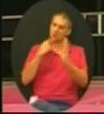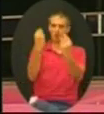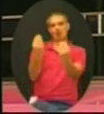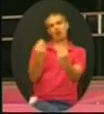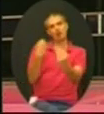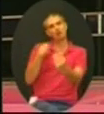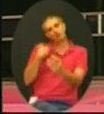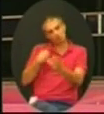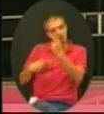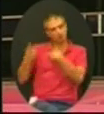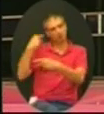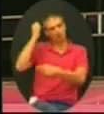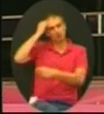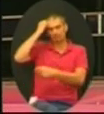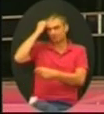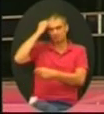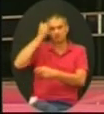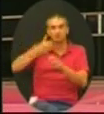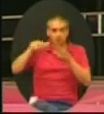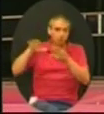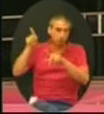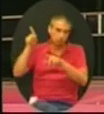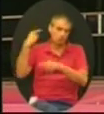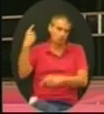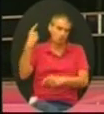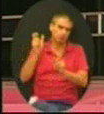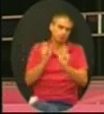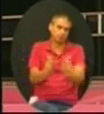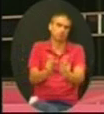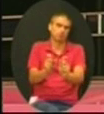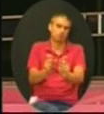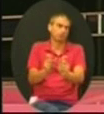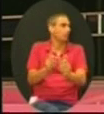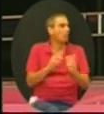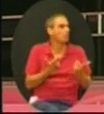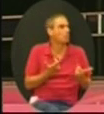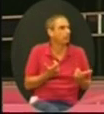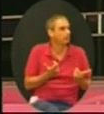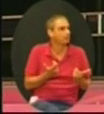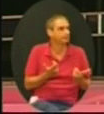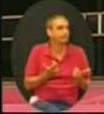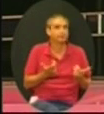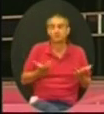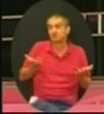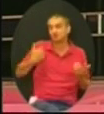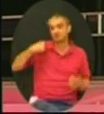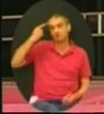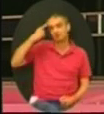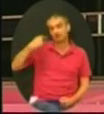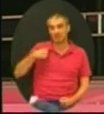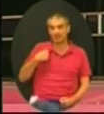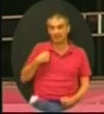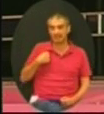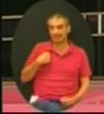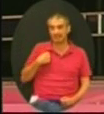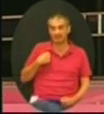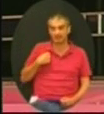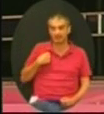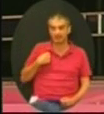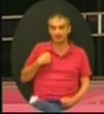בעצם אנחנו חוזרים בנו. אני חושבת שראש הממשלה הוא זה שעוצר את זה. למה? לדעתי,